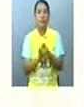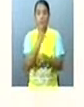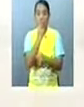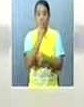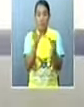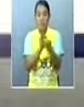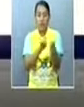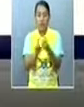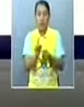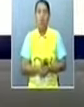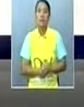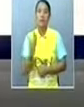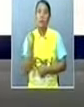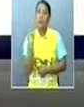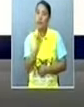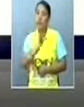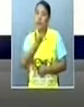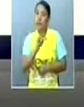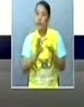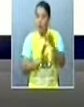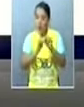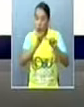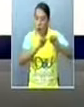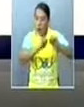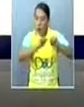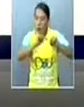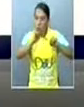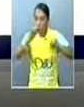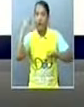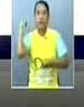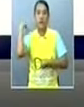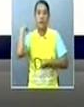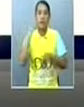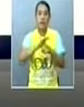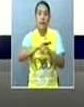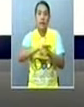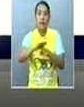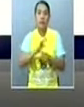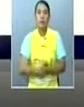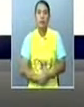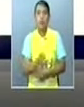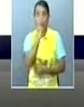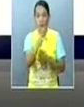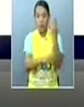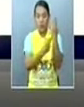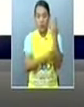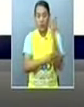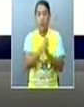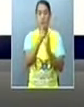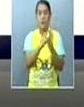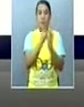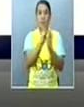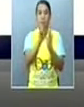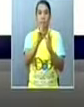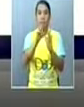ลแน่ๆมันก็จะวิ่งค่อยๆขึ้นไปเรื่อยๆแต่อัพไซด์คงไม่เยอะเราก็จะมองไปที่ตัวเอราวัณนะครับเป็นโรงแรมขนาดเล็กปีหน้าก